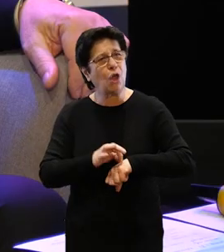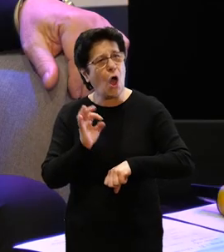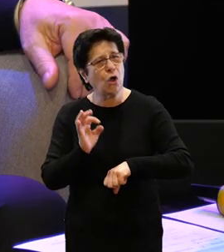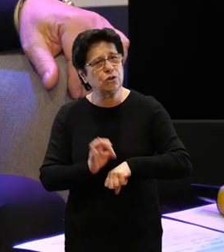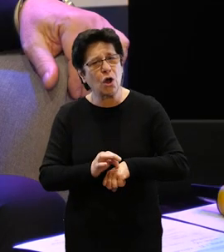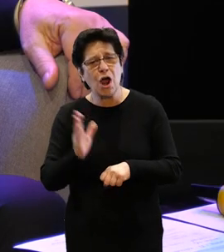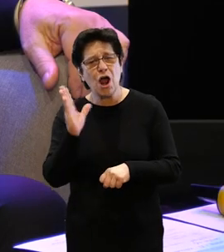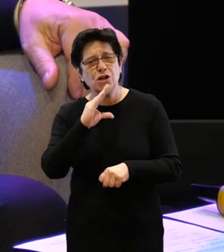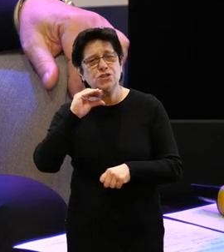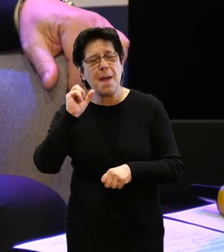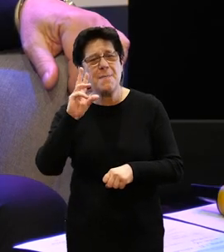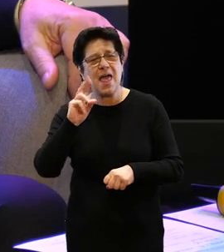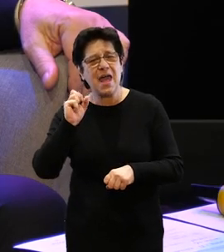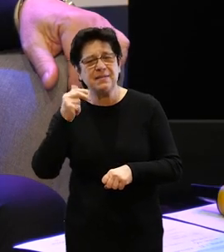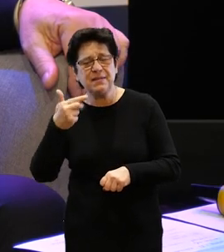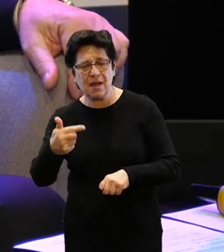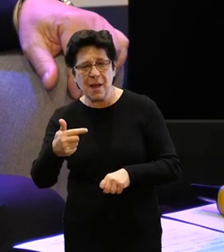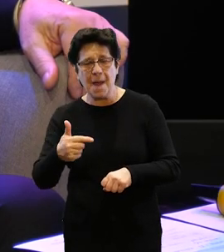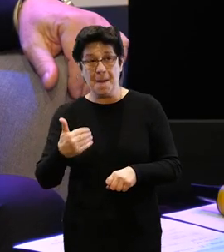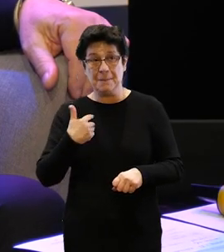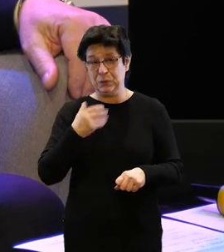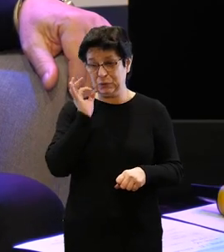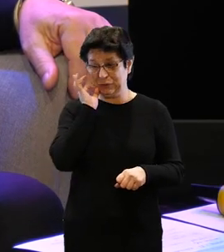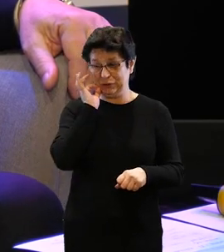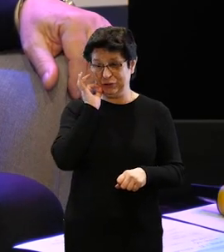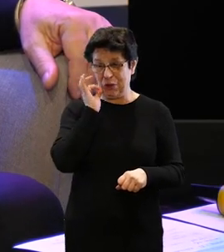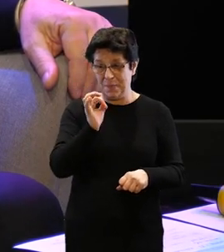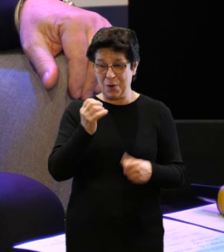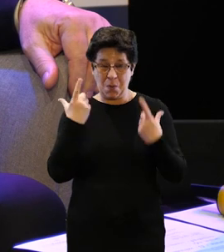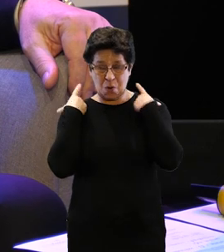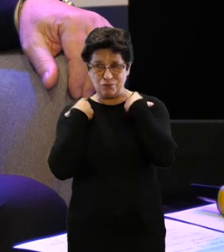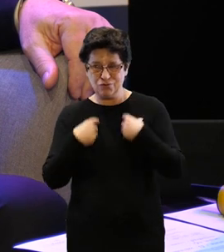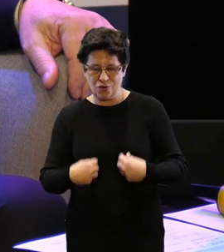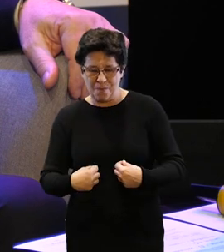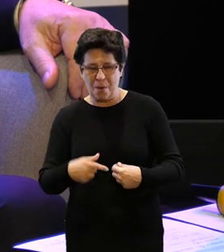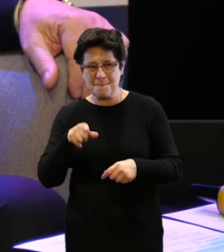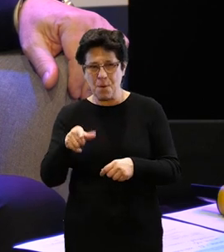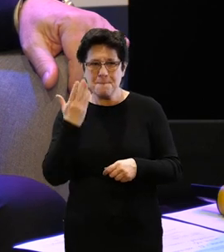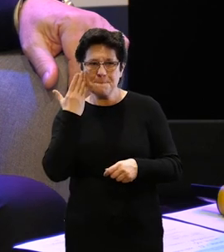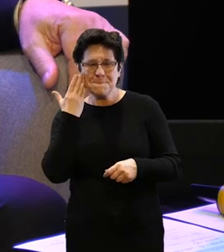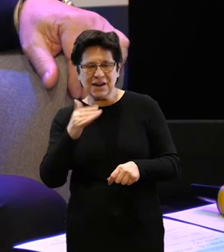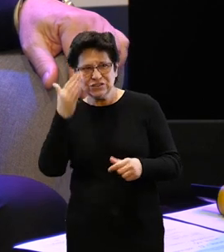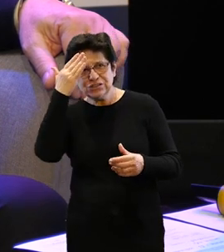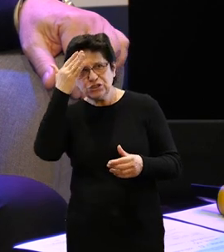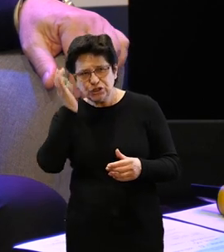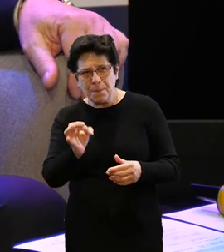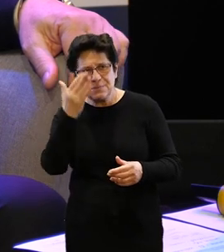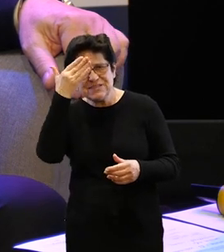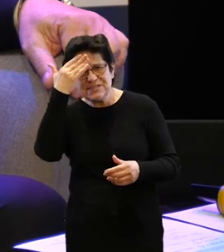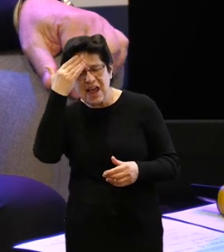Simon sherb był też bardzo dobrym klientem ale też znajomym mojego pradziadka